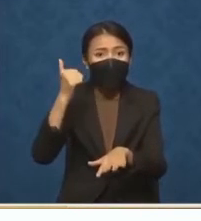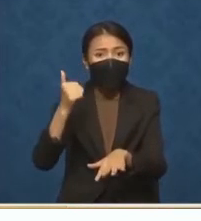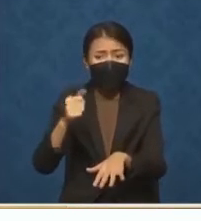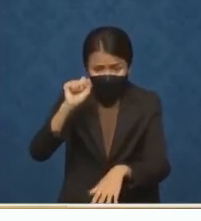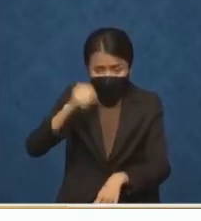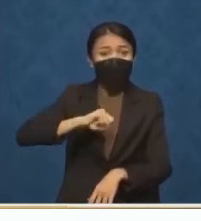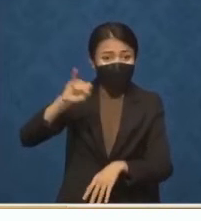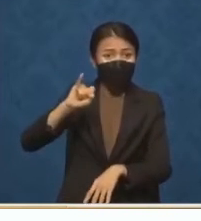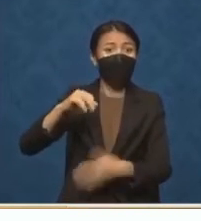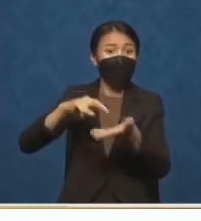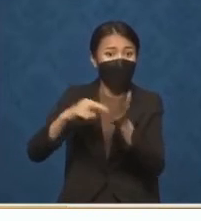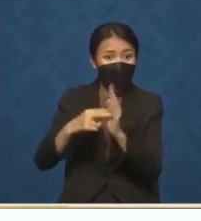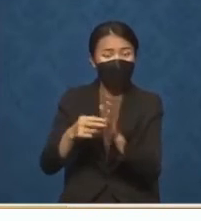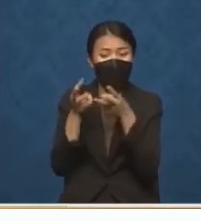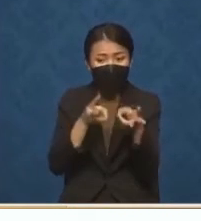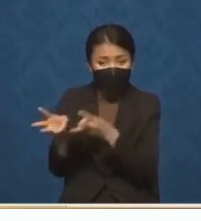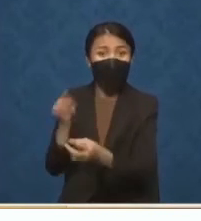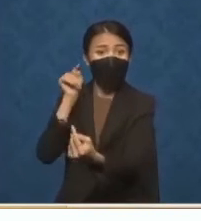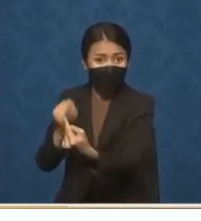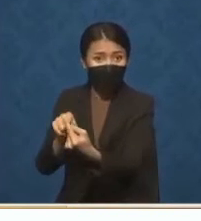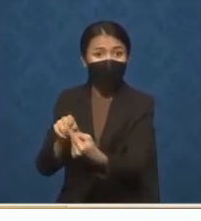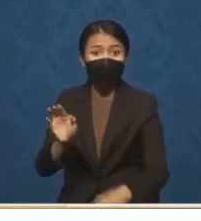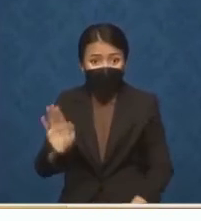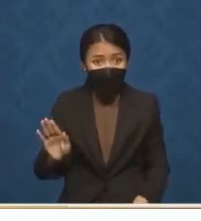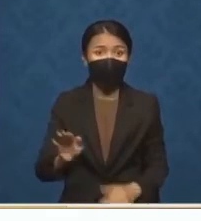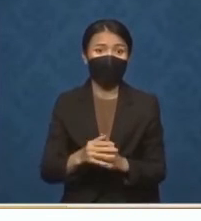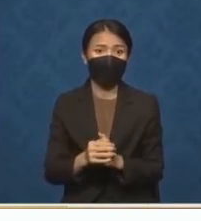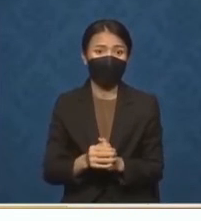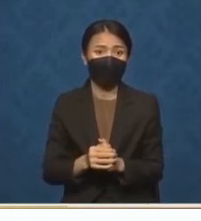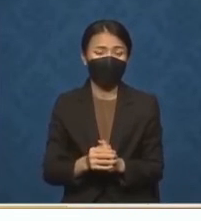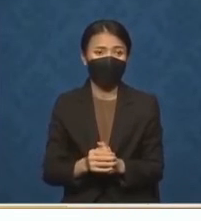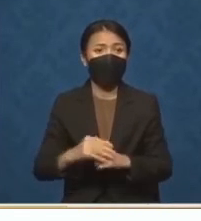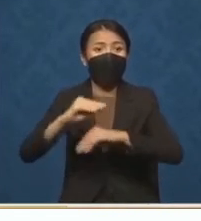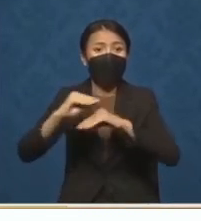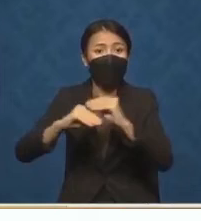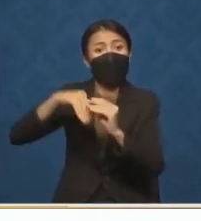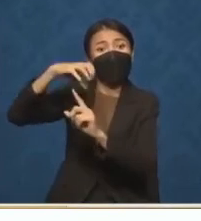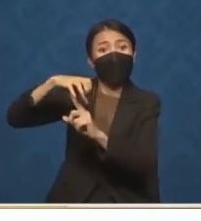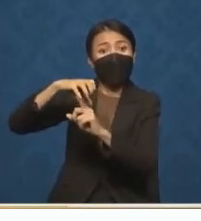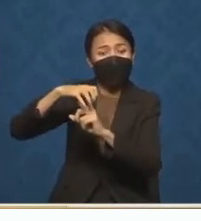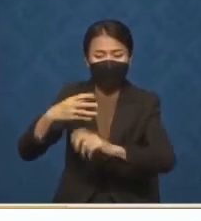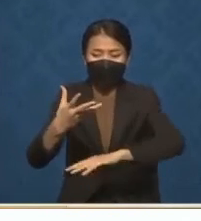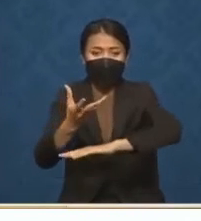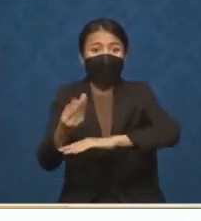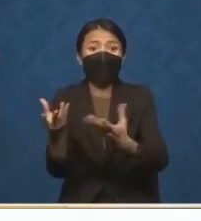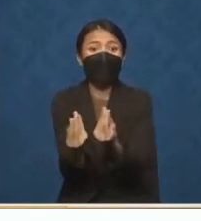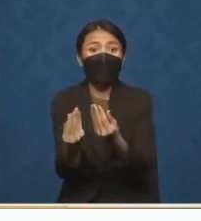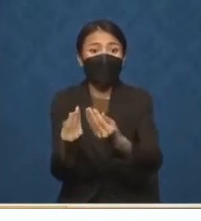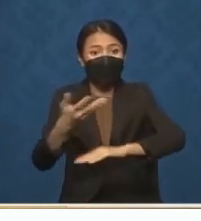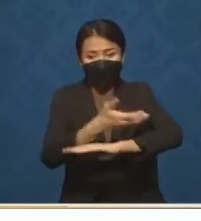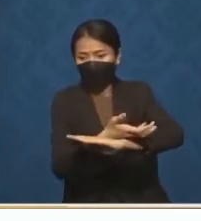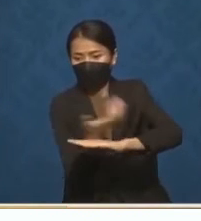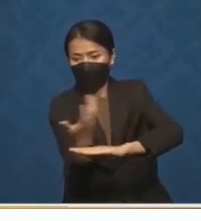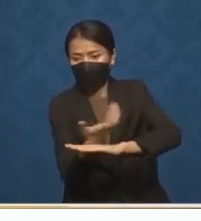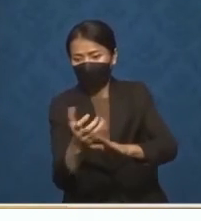ด้ส่แ ถือวาโรการ ชนิดที่ เรีกวสีเขียวซึ่งมผลต่อส่แรอม jobs้อย แต